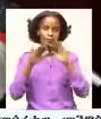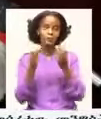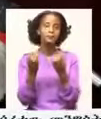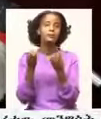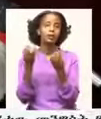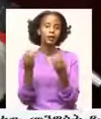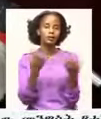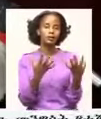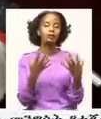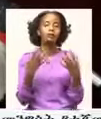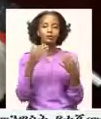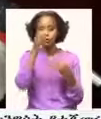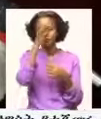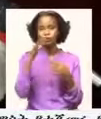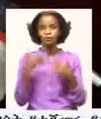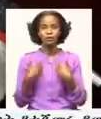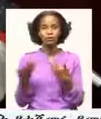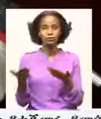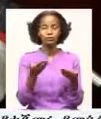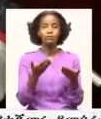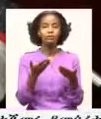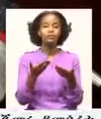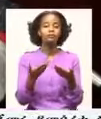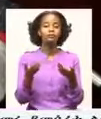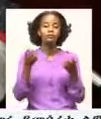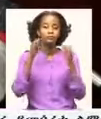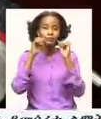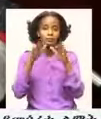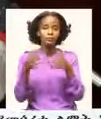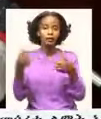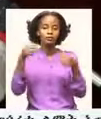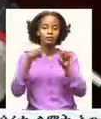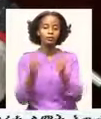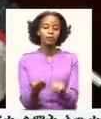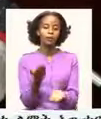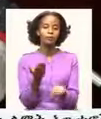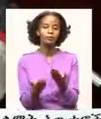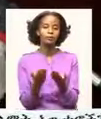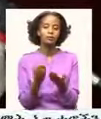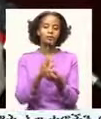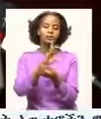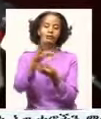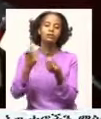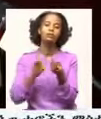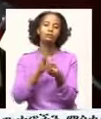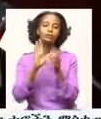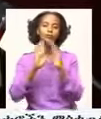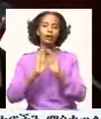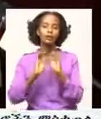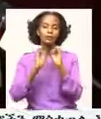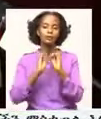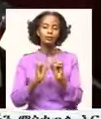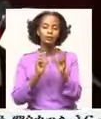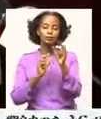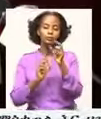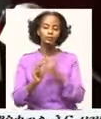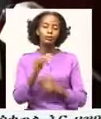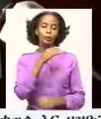በርካታ አካላት አሉ። ካበረከቱት አስተዋጽኦ አኳያ በክልሉ ሰላምና ጸጥታ